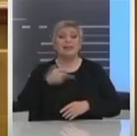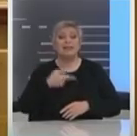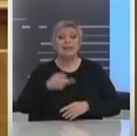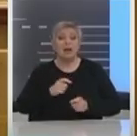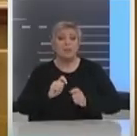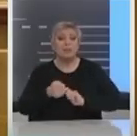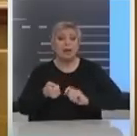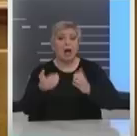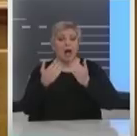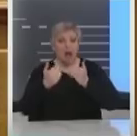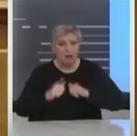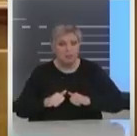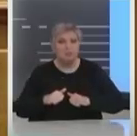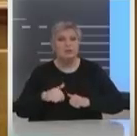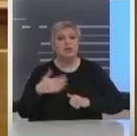2015-2016.